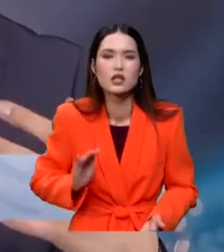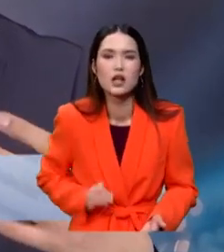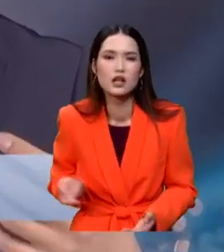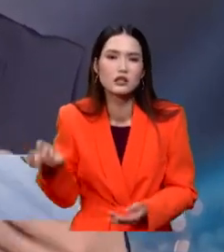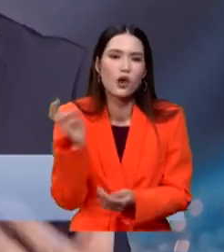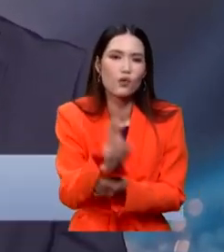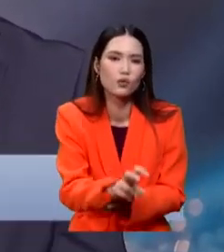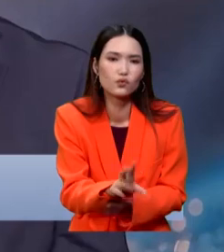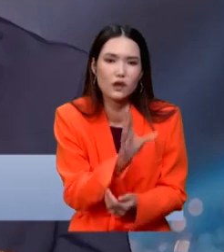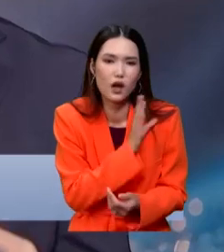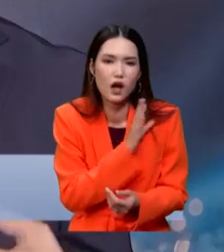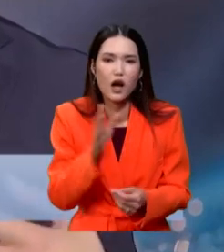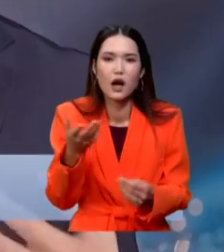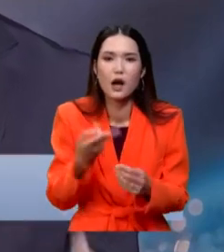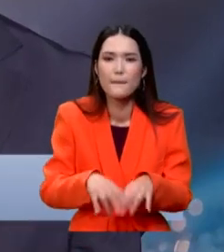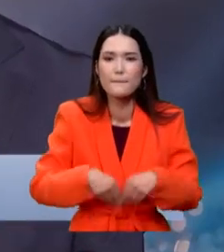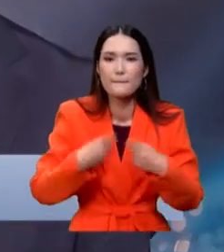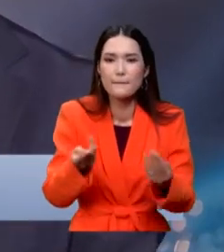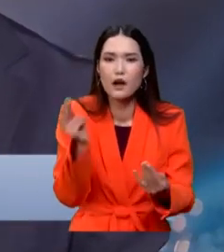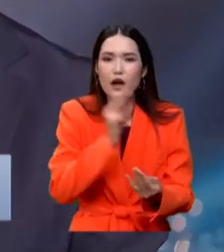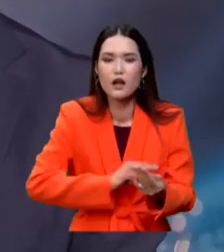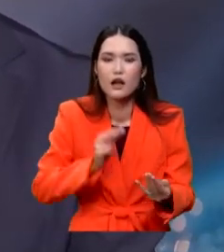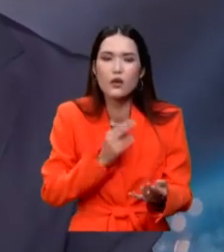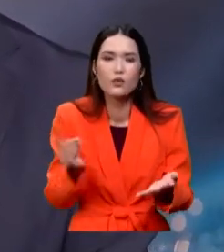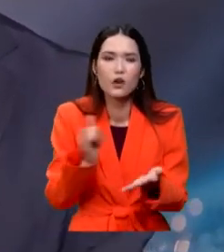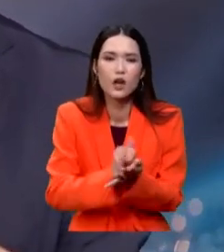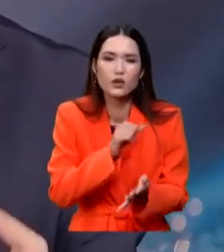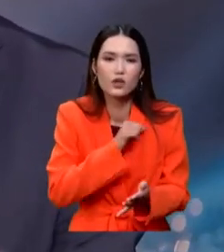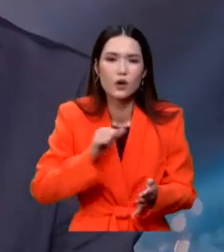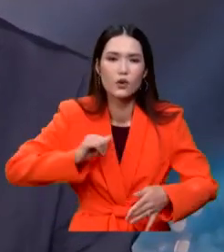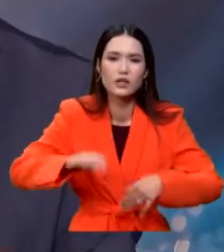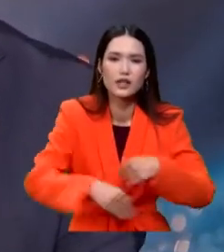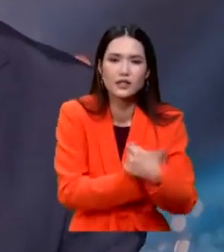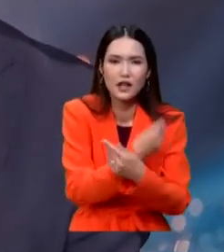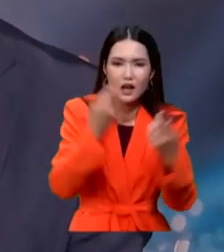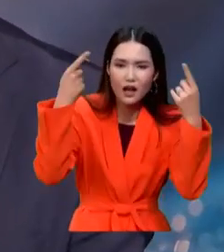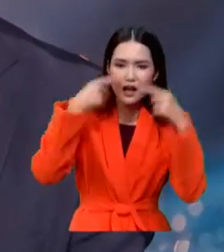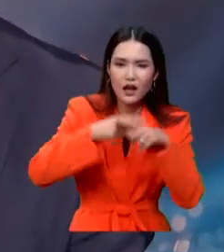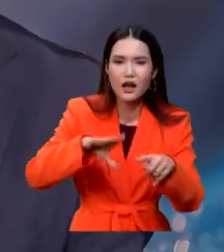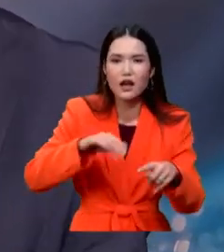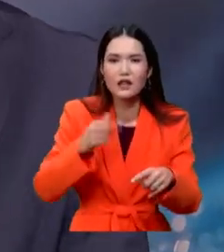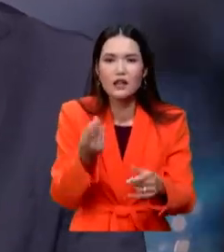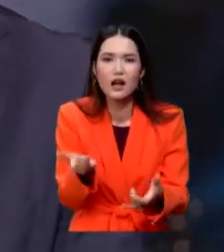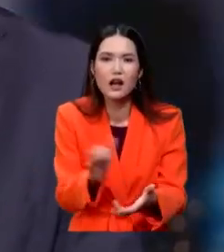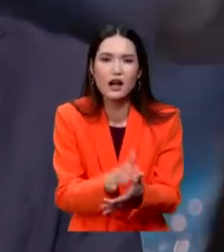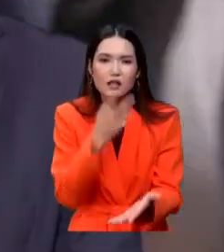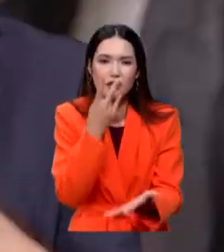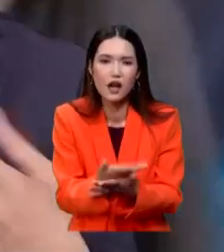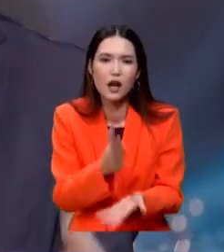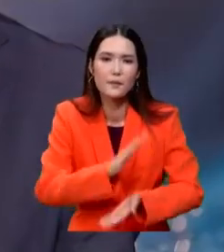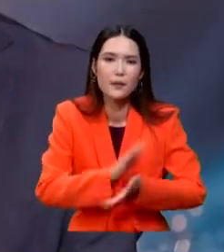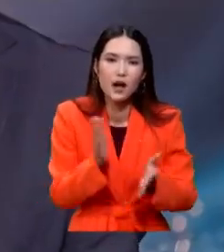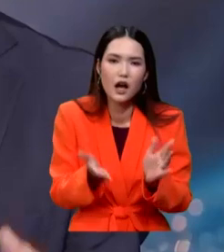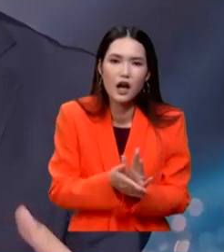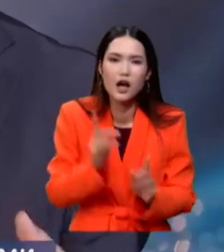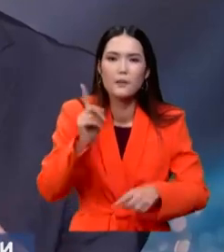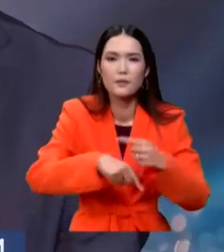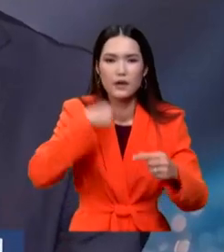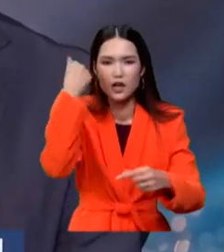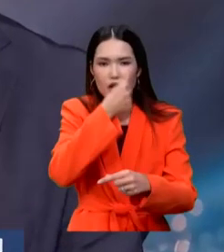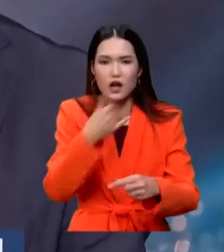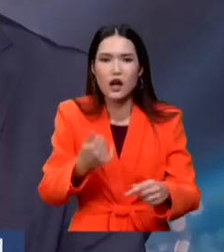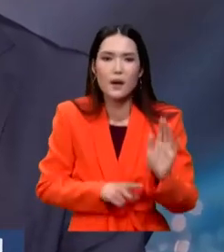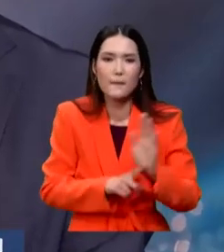Шэньчжэнь. Huawei нам презентовал и показал свои новейшие технологии, которые внедряются в образовательный процесс. И договорились, что со следующего года мы